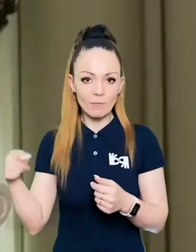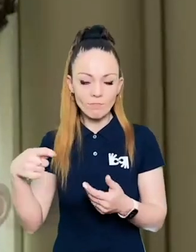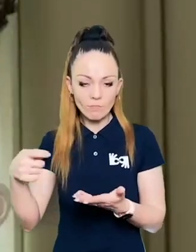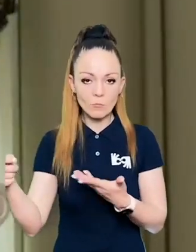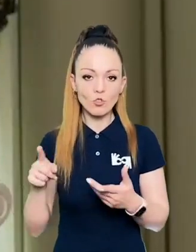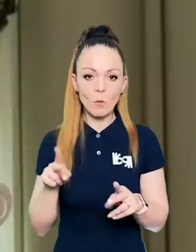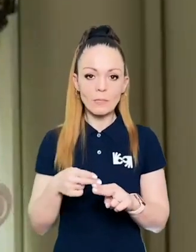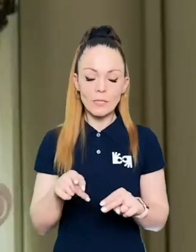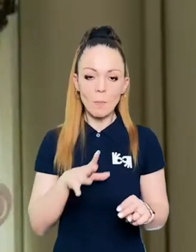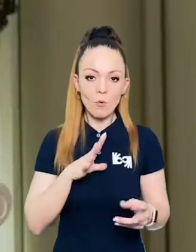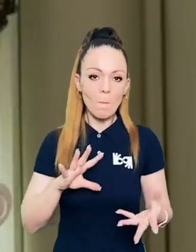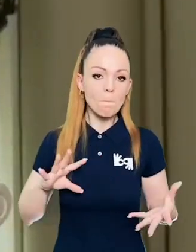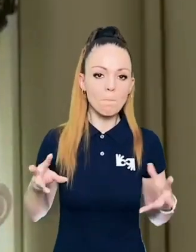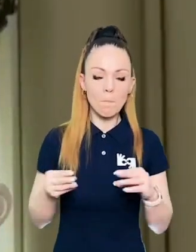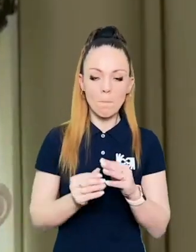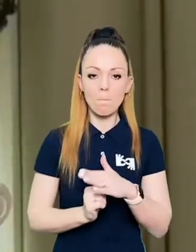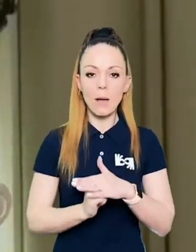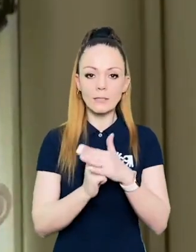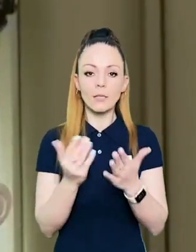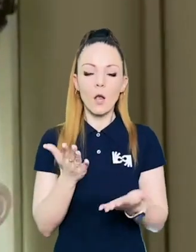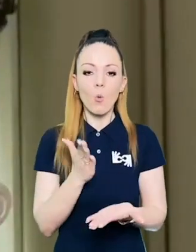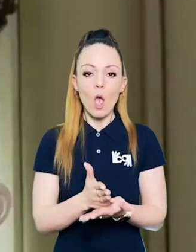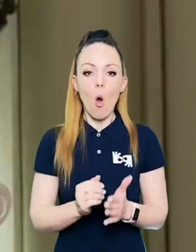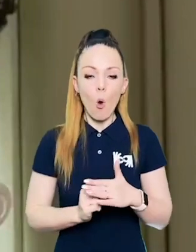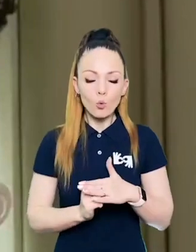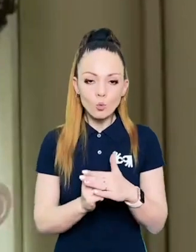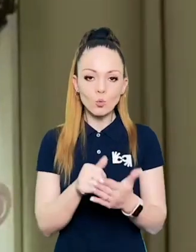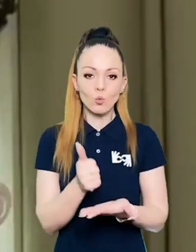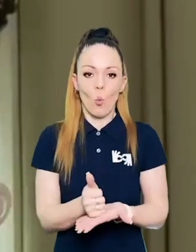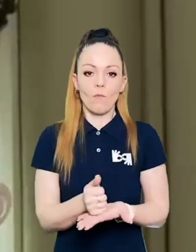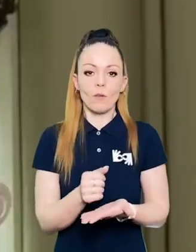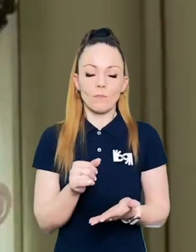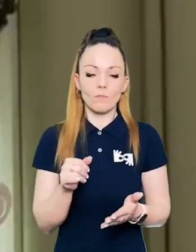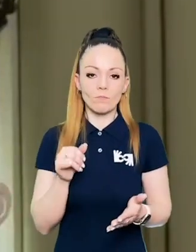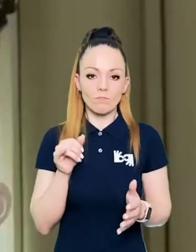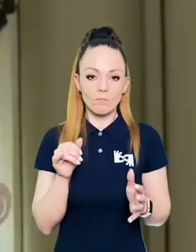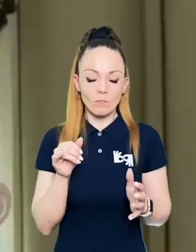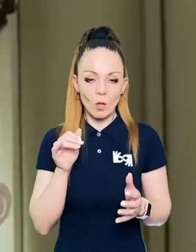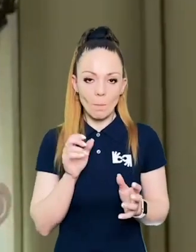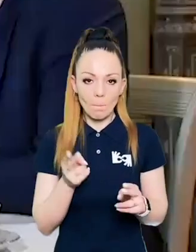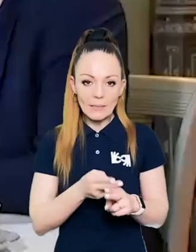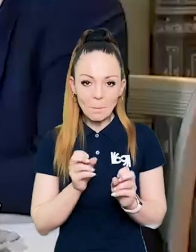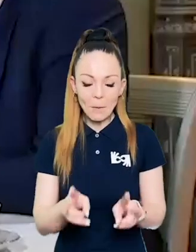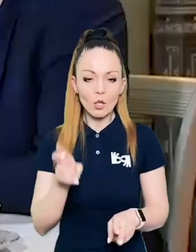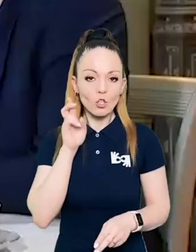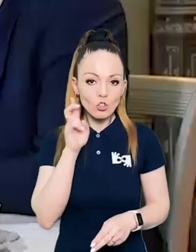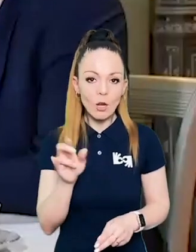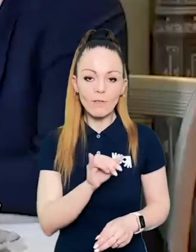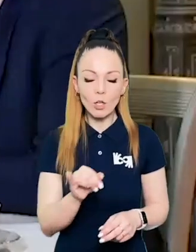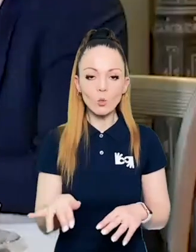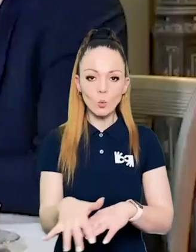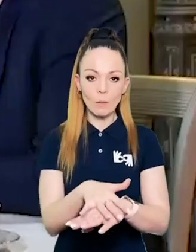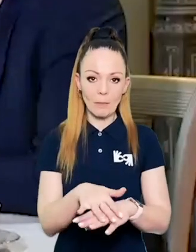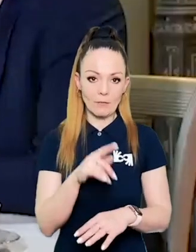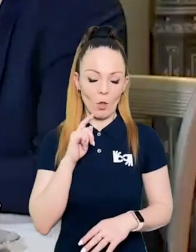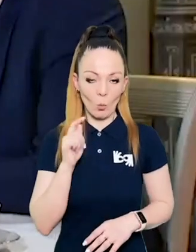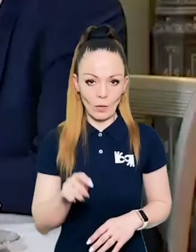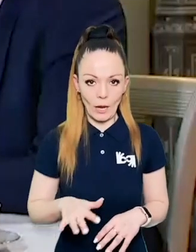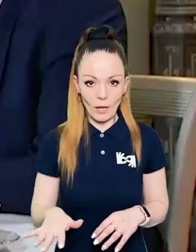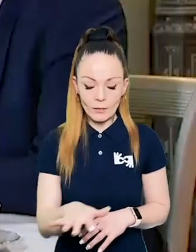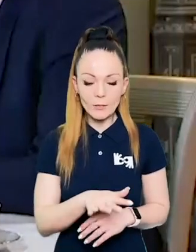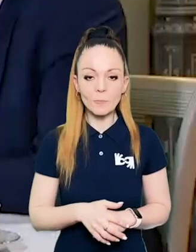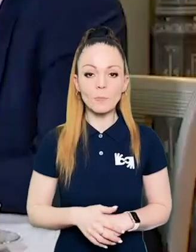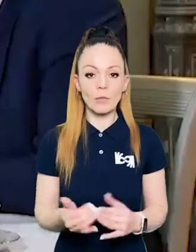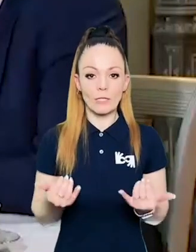це був такий базис, на якому, який є основою безпеки держави і суспільства України. Сьогодні